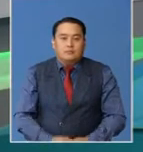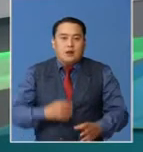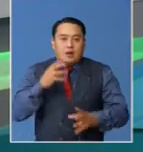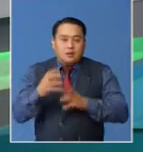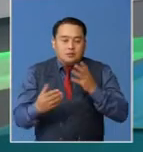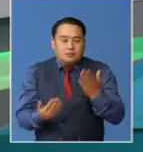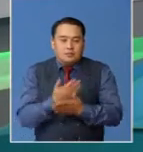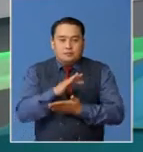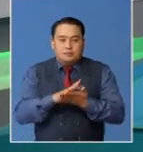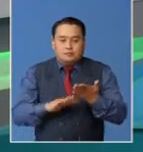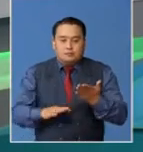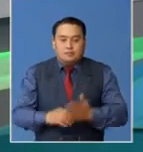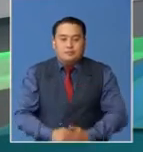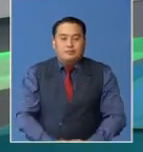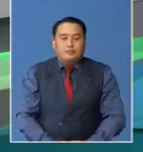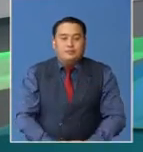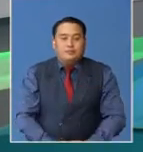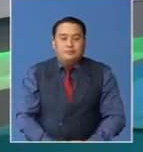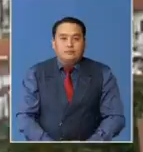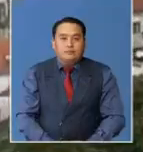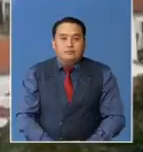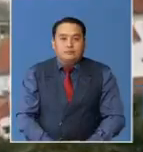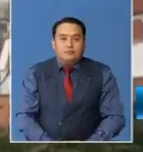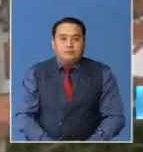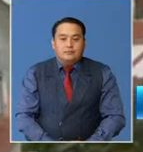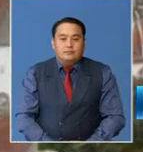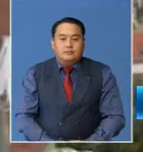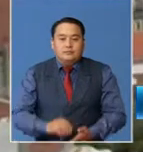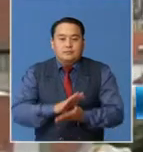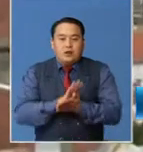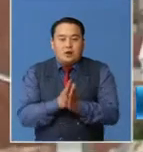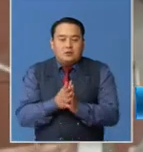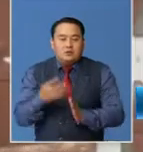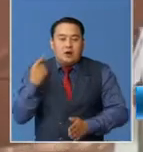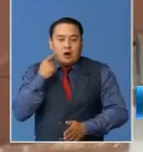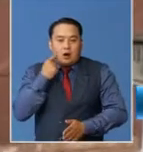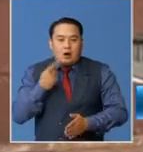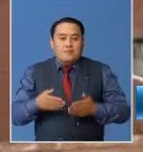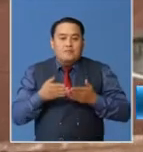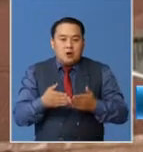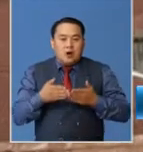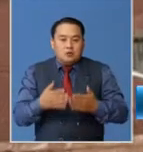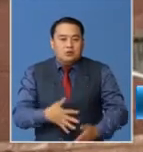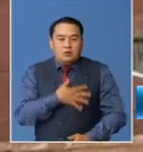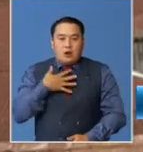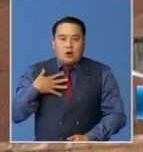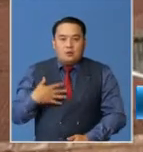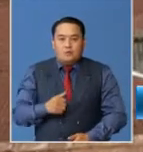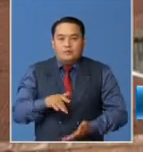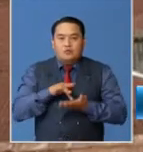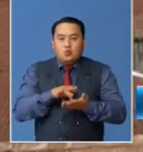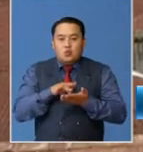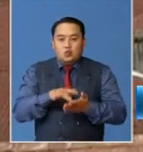Обзор зарубежных новостей продолжит выпуск. В тесноте и в обиде. В Лиссабоне растет недовольство наплывом